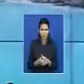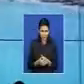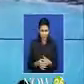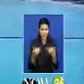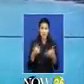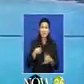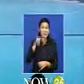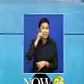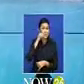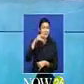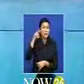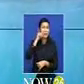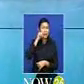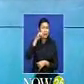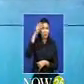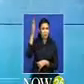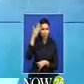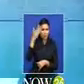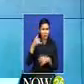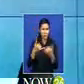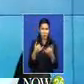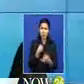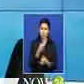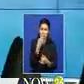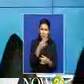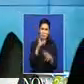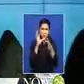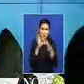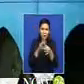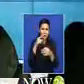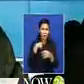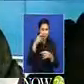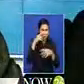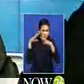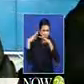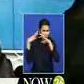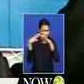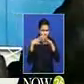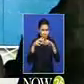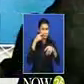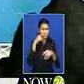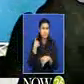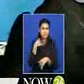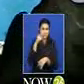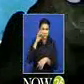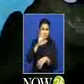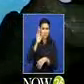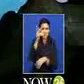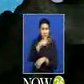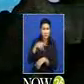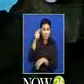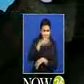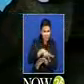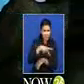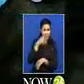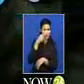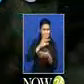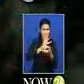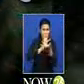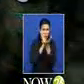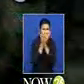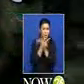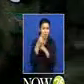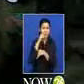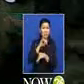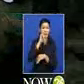ดินน้ำลมฟ้าพยากรณ์วันนี้ยังคงเกาะติดพายุลูกแรกในปี2559ที่เกาะตัวในบริเวณของมหาสมุทรแปซิฟิกนะครับและพัฒนาตัวกลายเป็นซูเปอร์